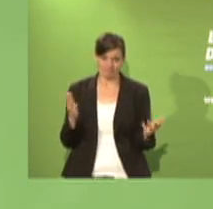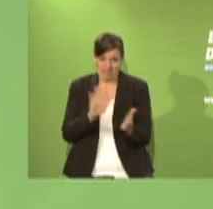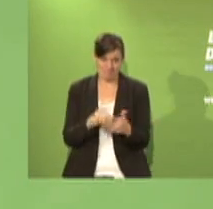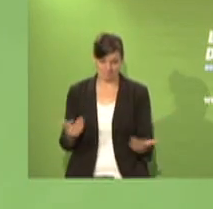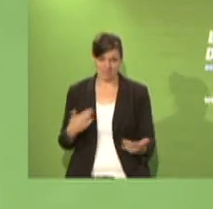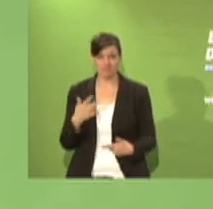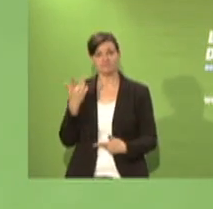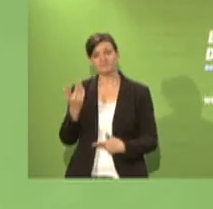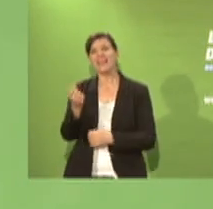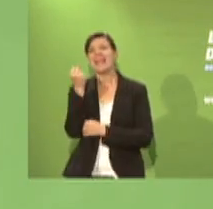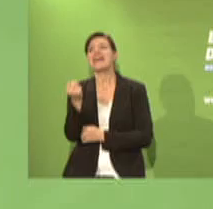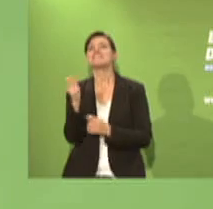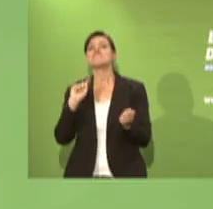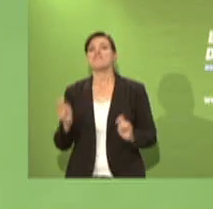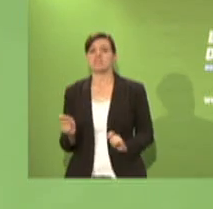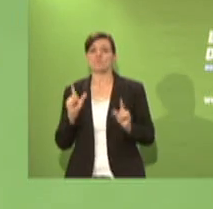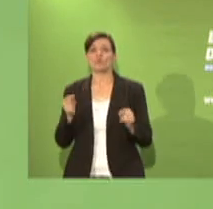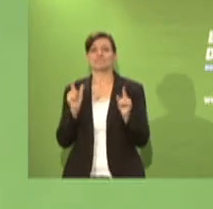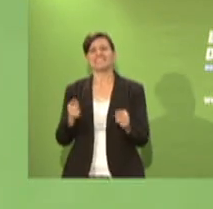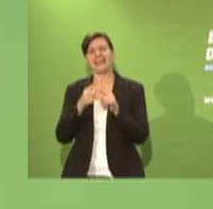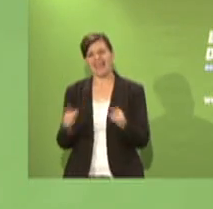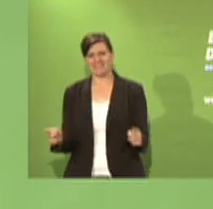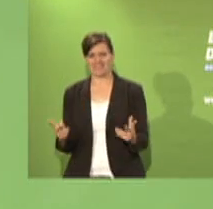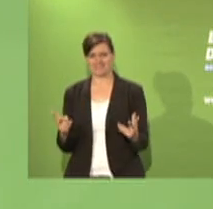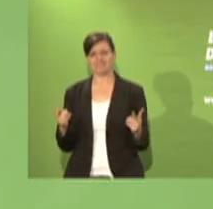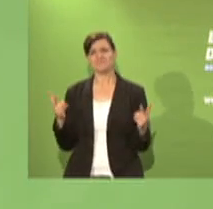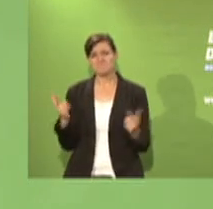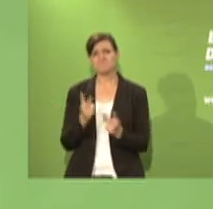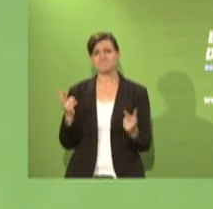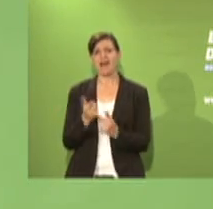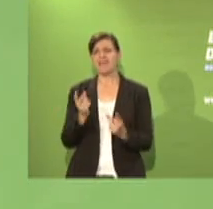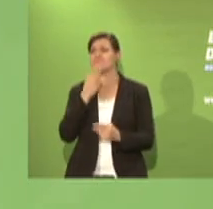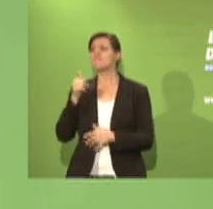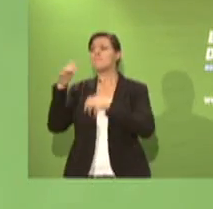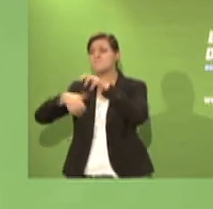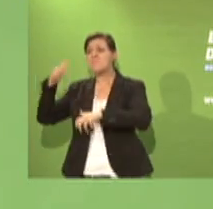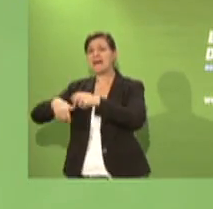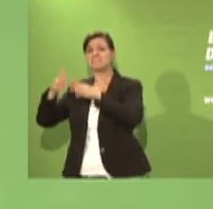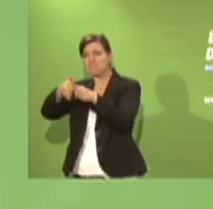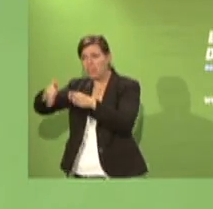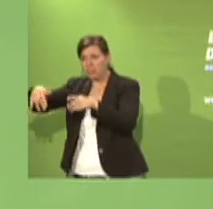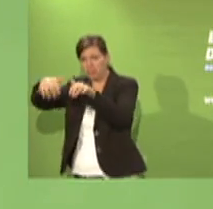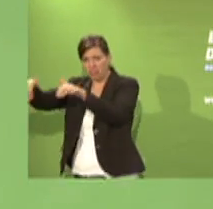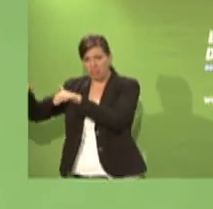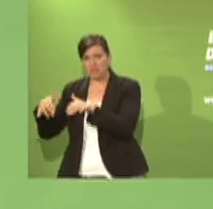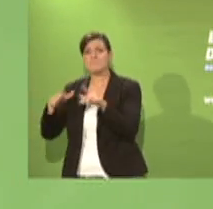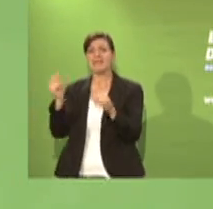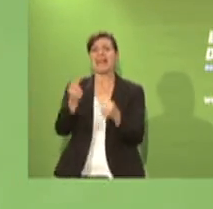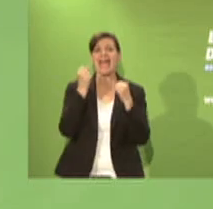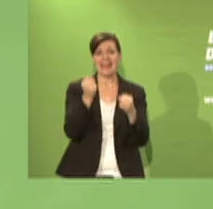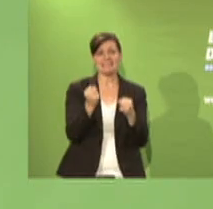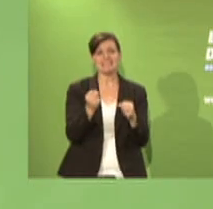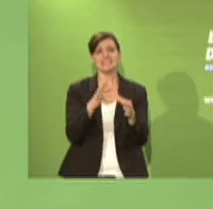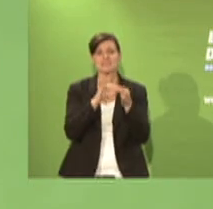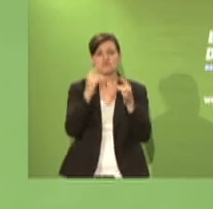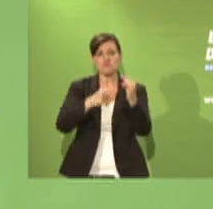erzeugt, dafür etwas anderes aufgeben. Es geht nicht beides, eine überbordende Massentierhaltung und Energieerzeugung. Das kann nicht funktionieren.